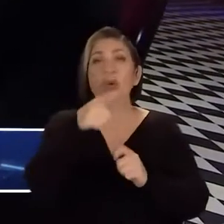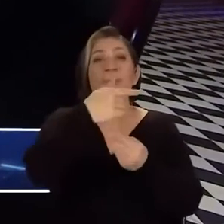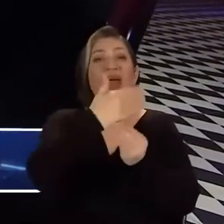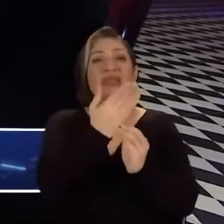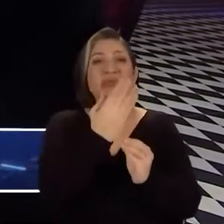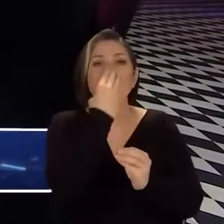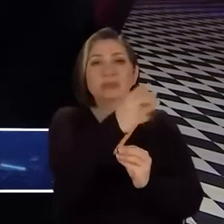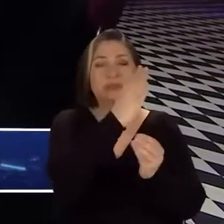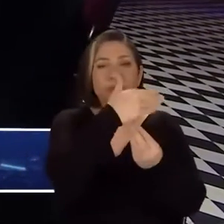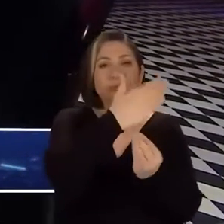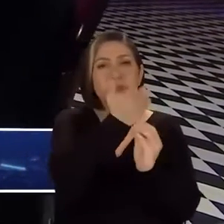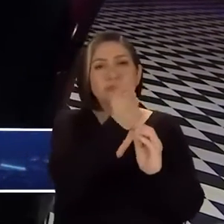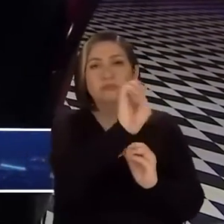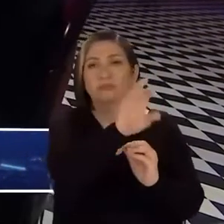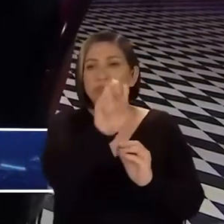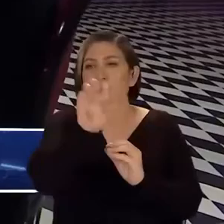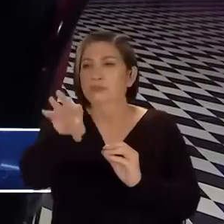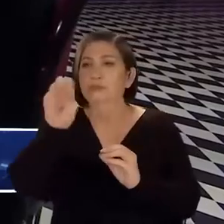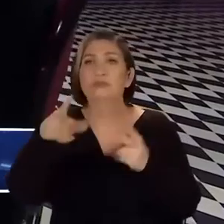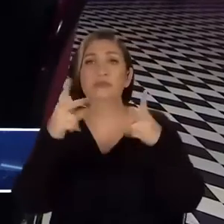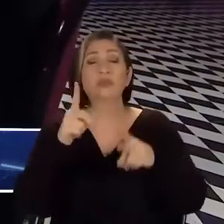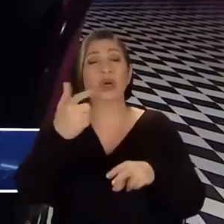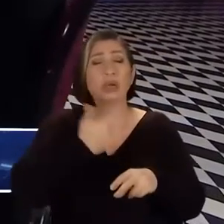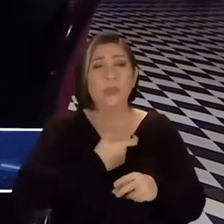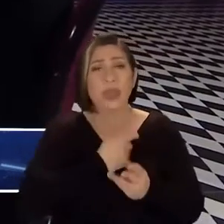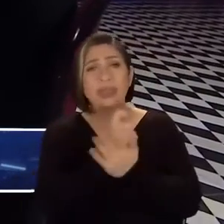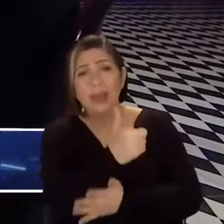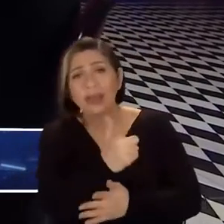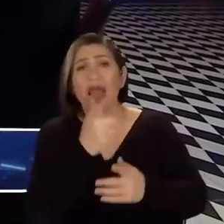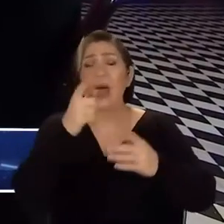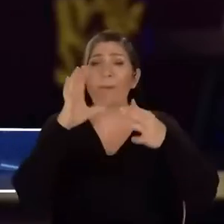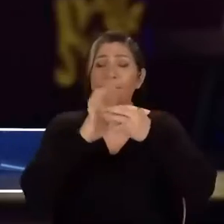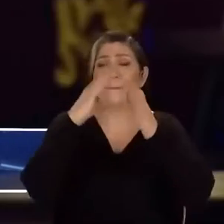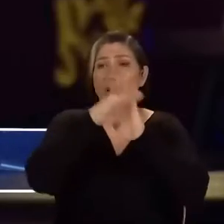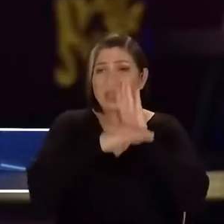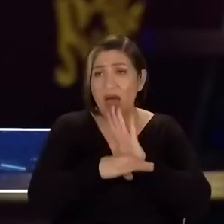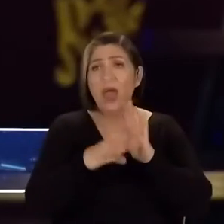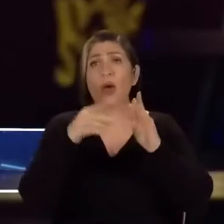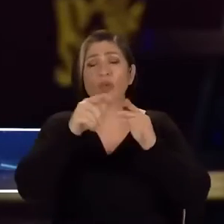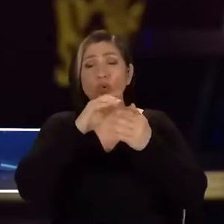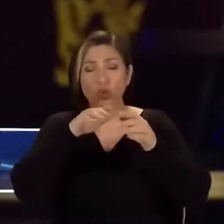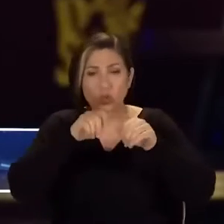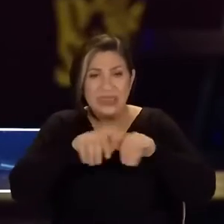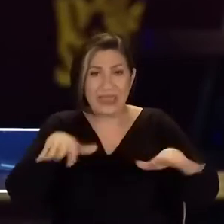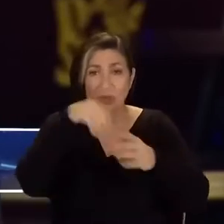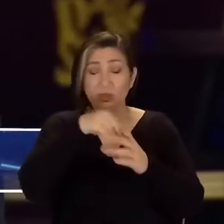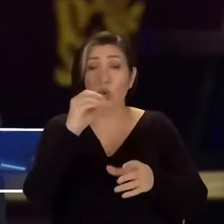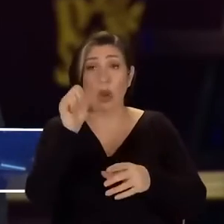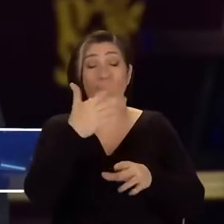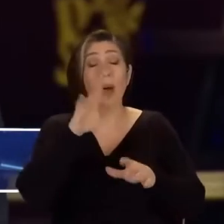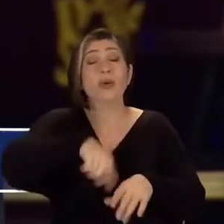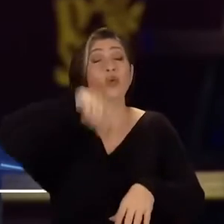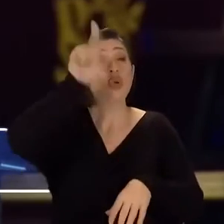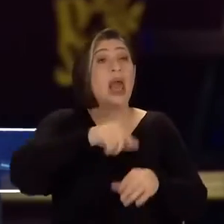Bitcoin'inizi bırakabiliyorsunuz. Aslında o yüzden böyle kanundu, tebliğdi, ilgili maddeleri tabii ki bu düzen içerisinde çok önemli ama gündelik